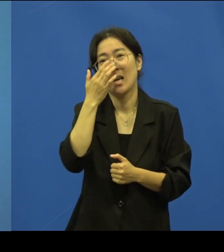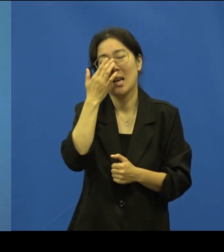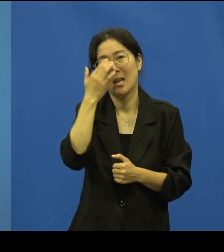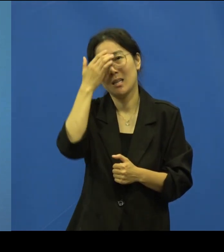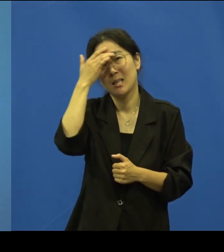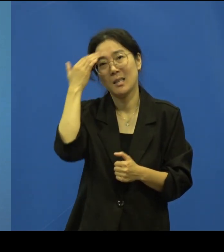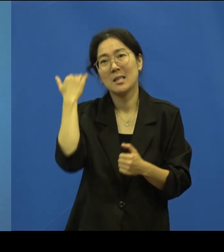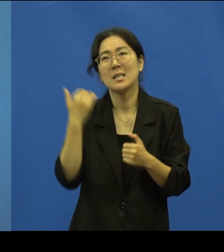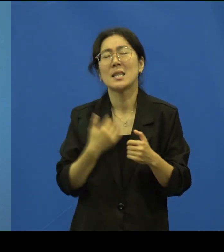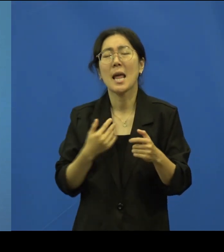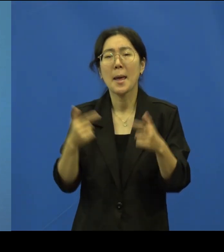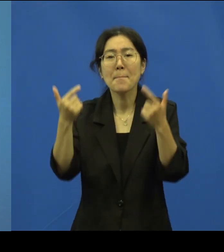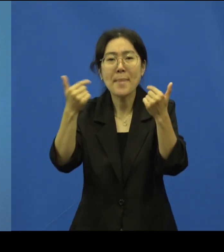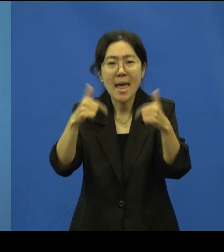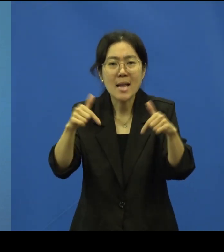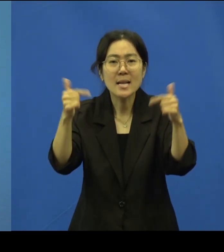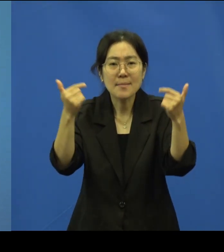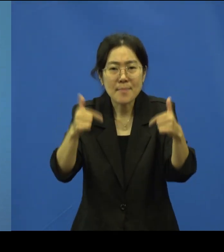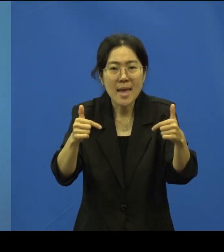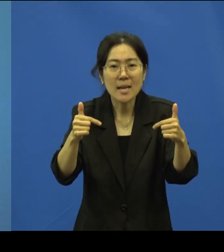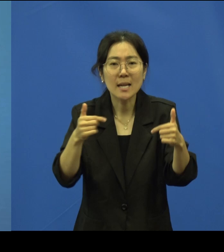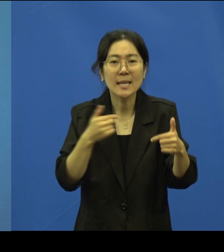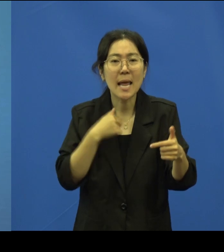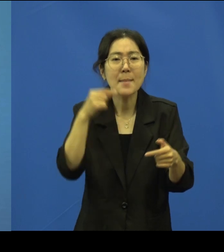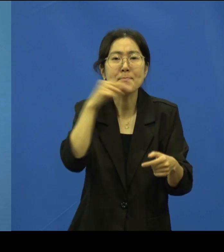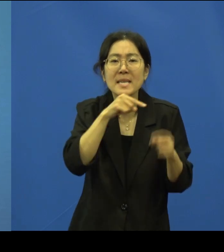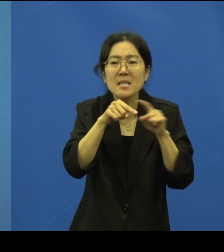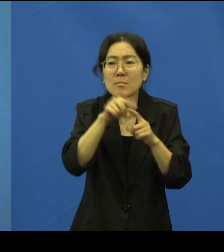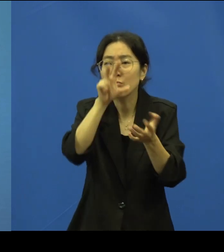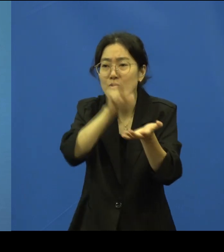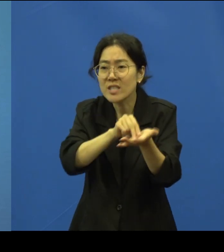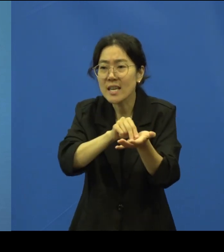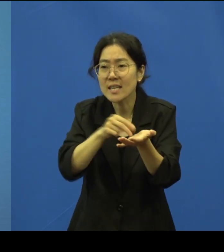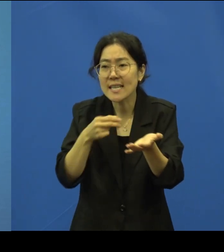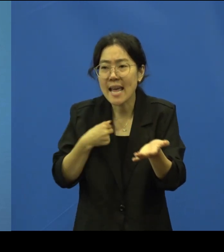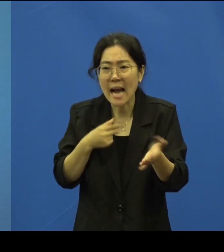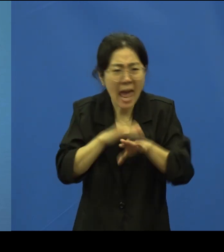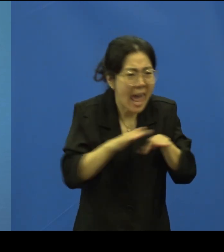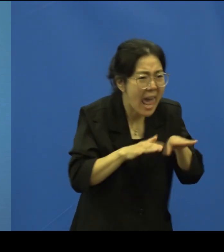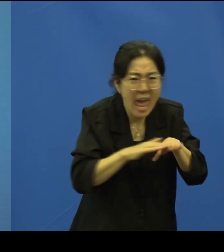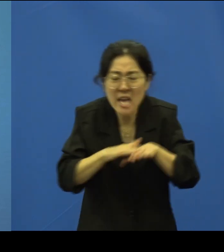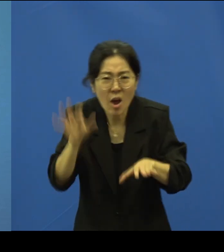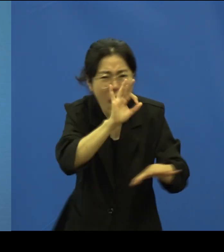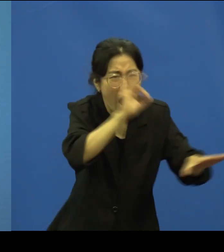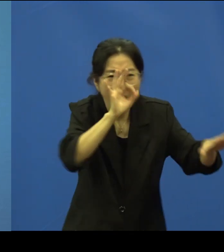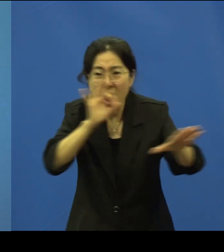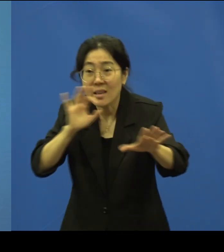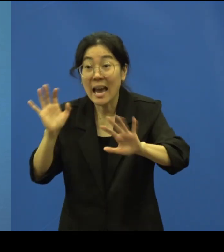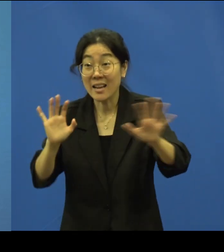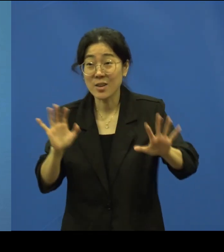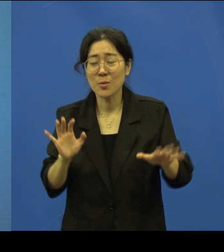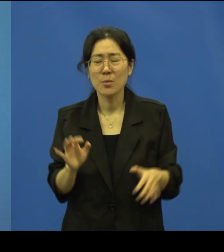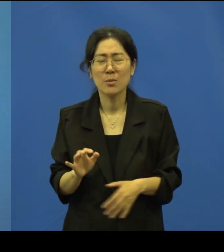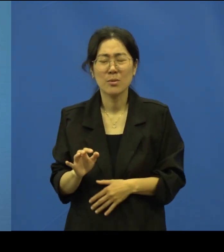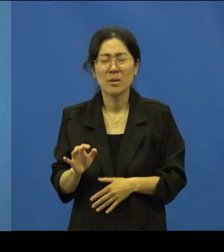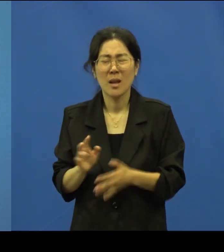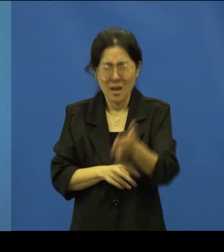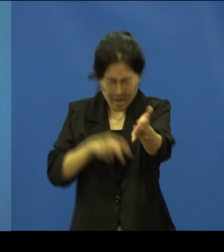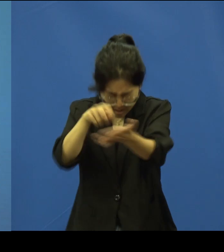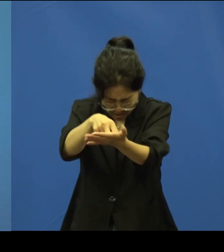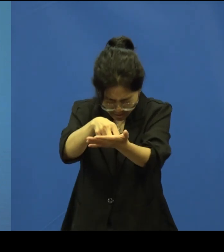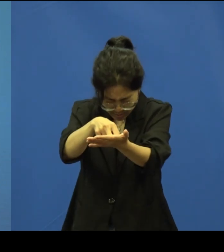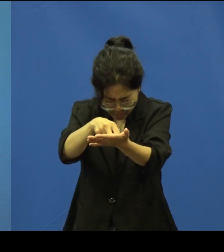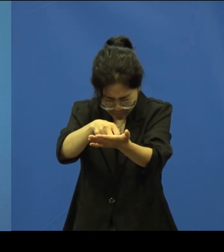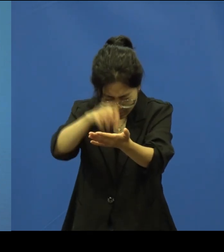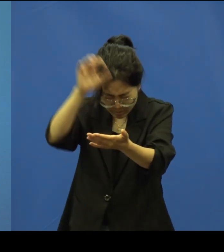그런데 매일 하나님께 기도해서 그분께 맡기니까 주님이